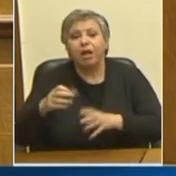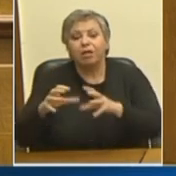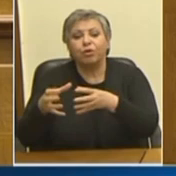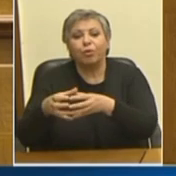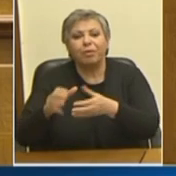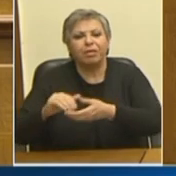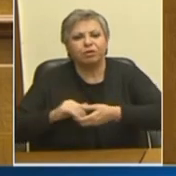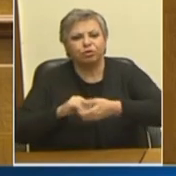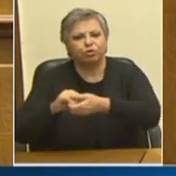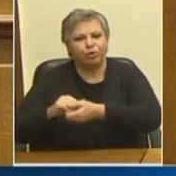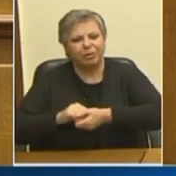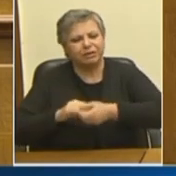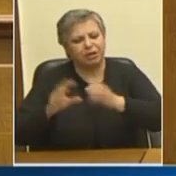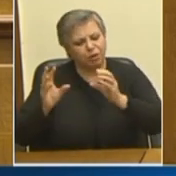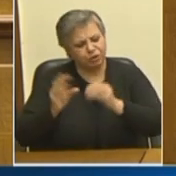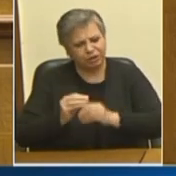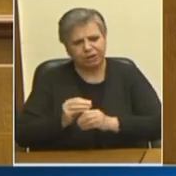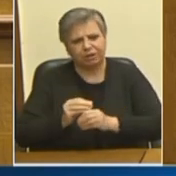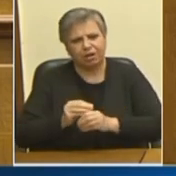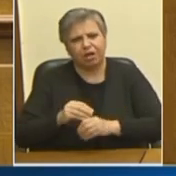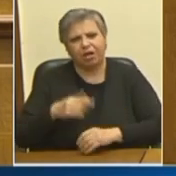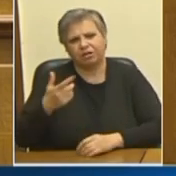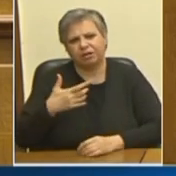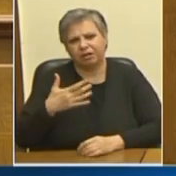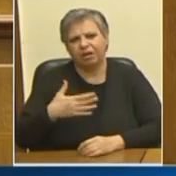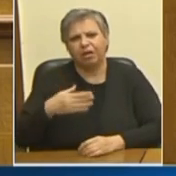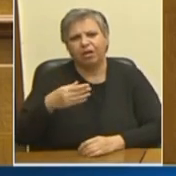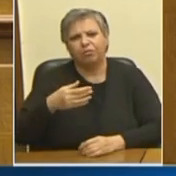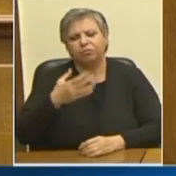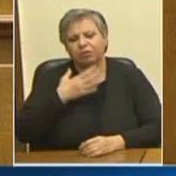συγχωρείτε, αισθάνονται προδομένοι ιερείς.